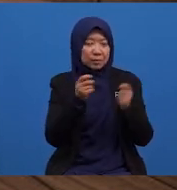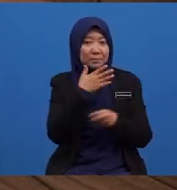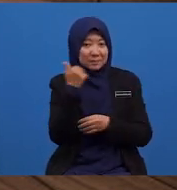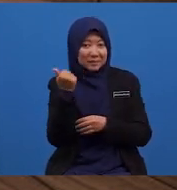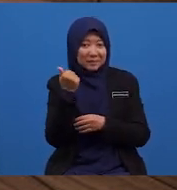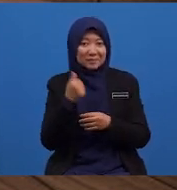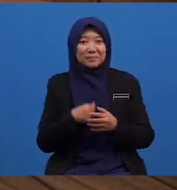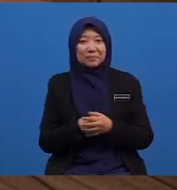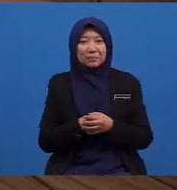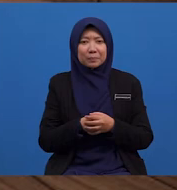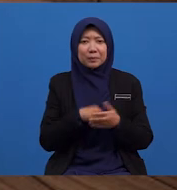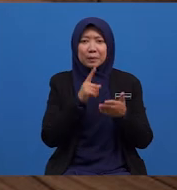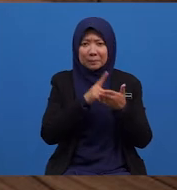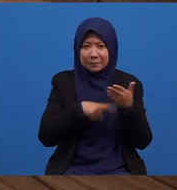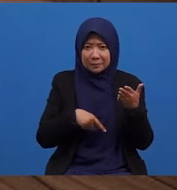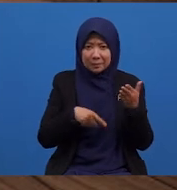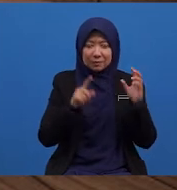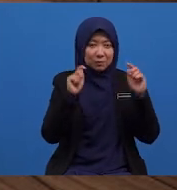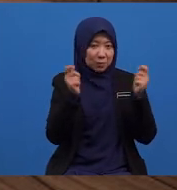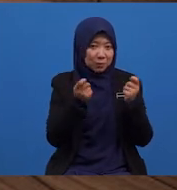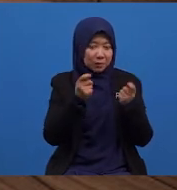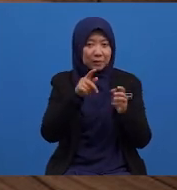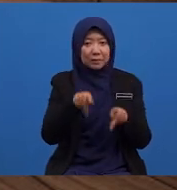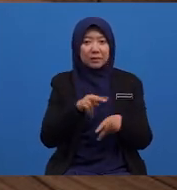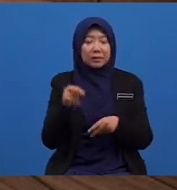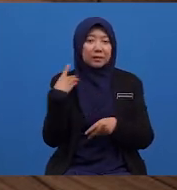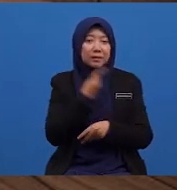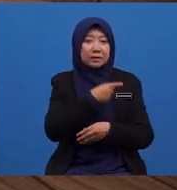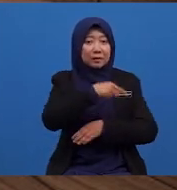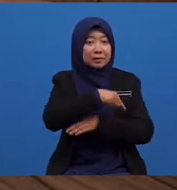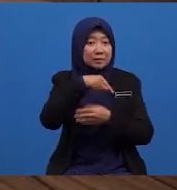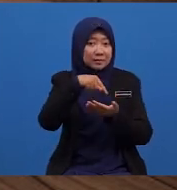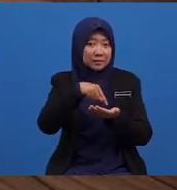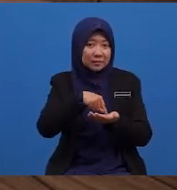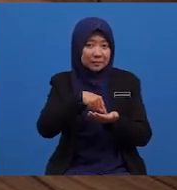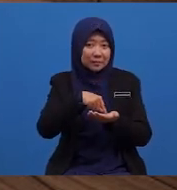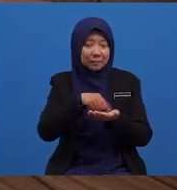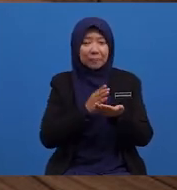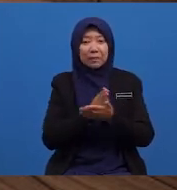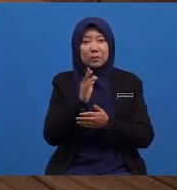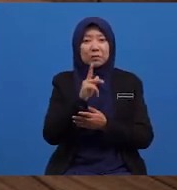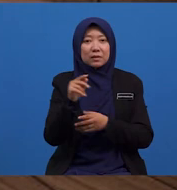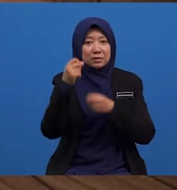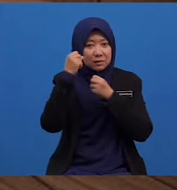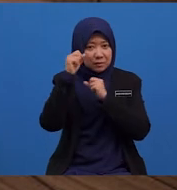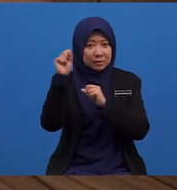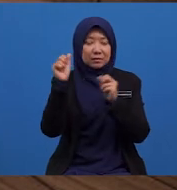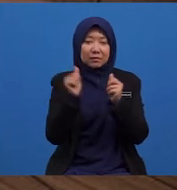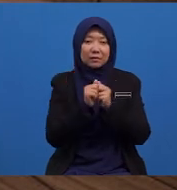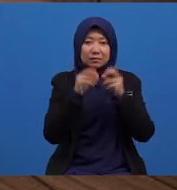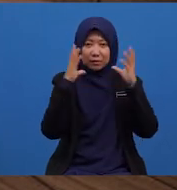menarik. Apakah agaknya topik pelajaran kita pada hari ini? Teruskan setia bersama